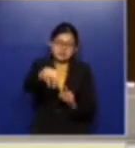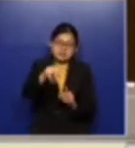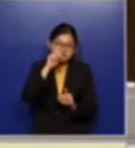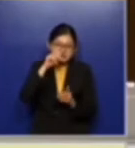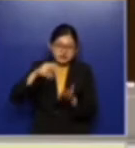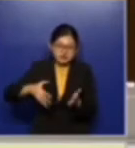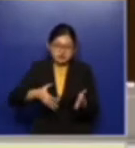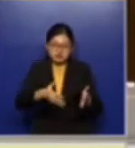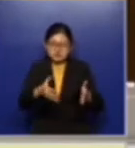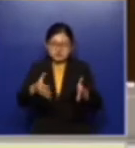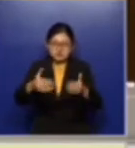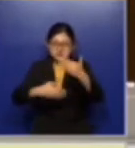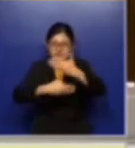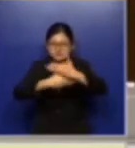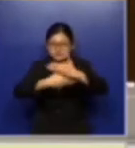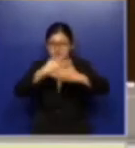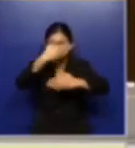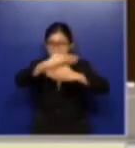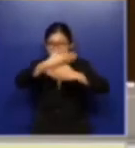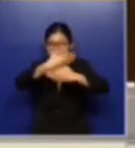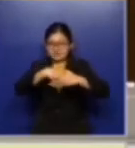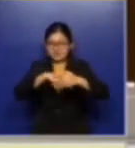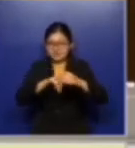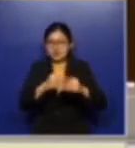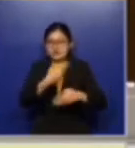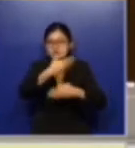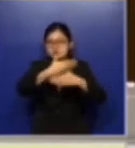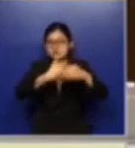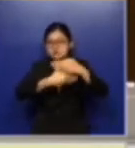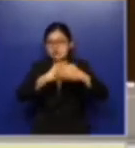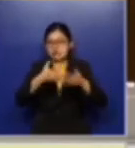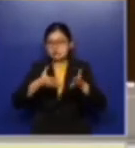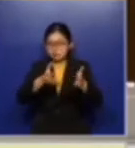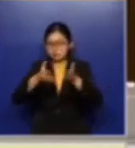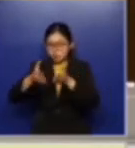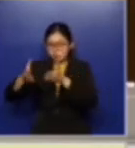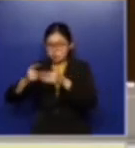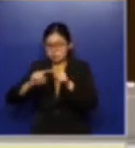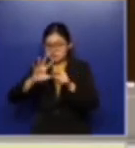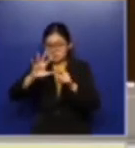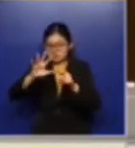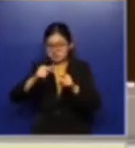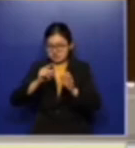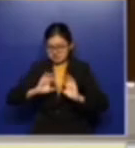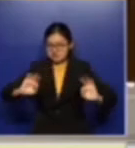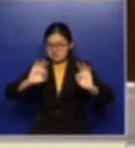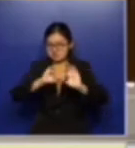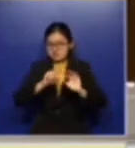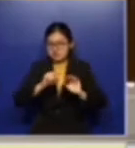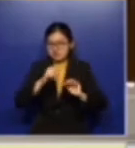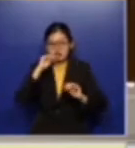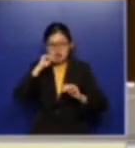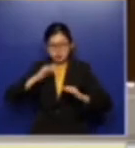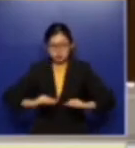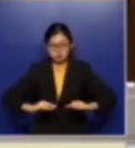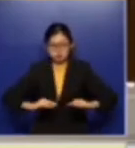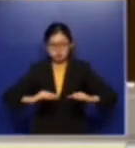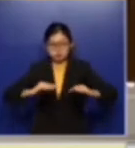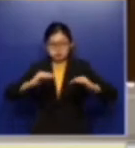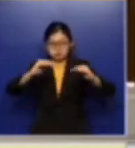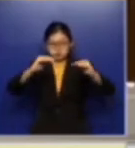ขื่อนป่าสัก4เขื่อนหลักนี้เมื่อรวมแล้วถ้ามีปริมาณก็จะมากกว่า 20,000 กว่าล้าน